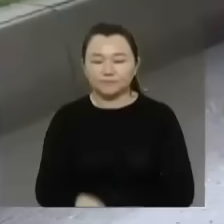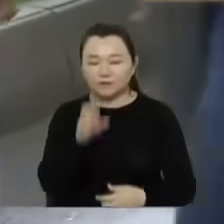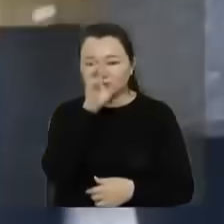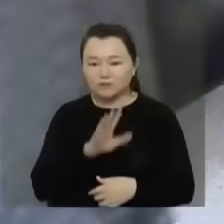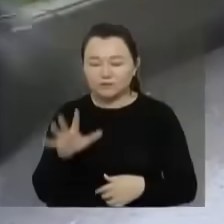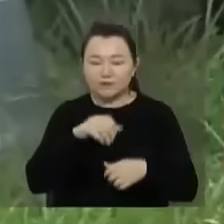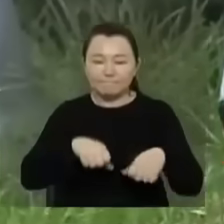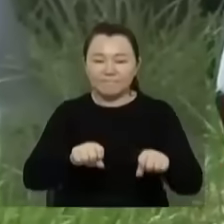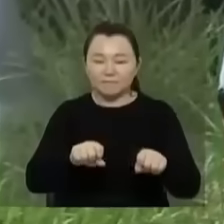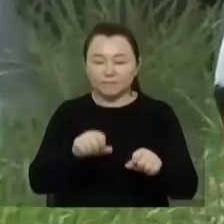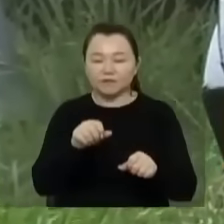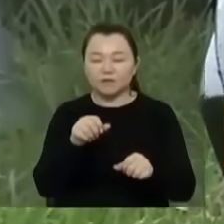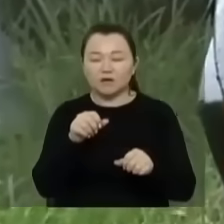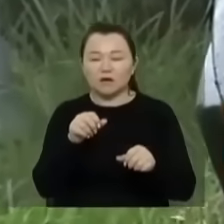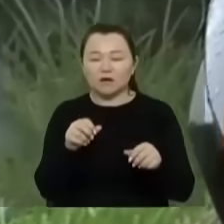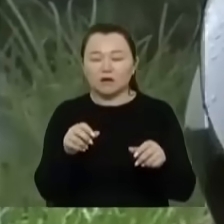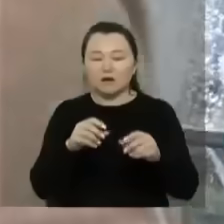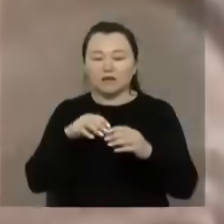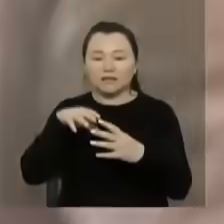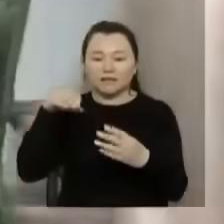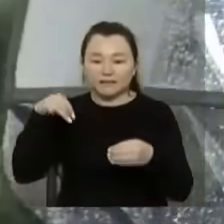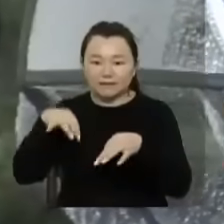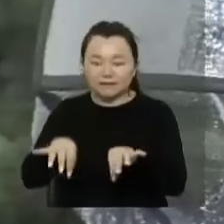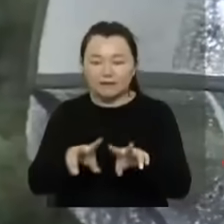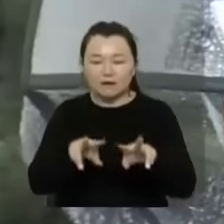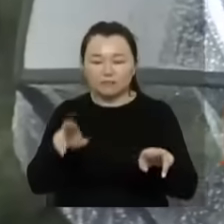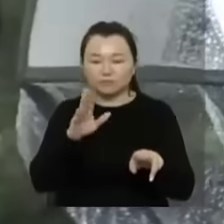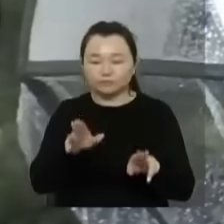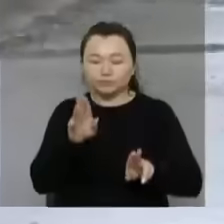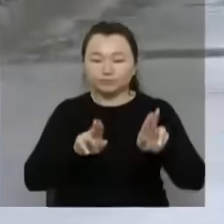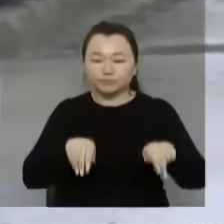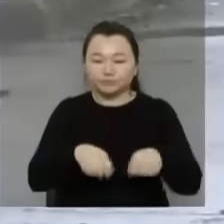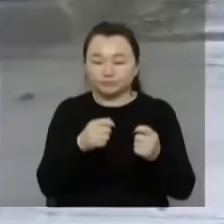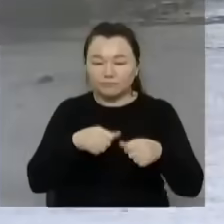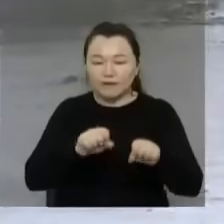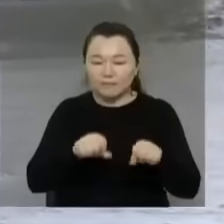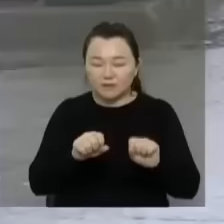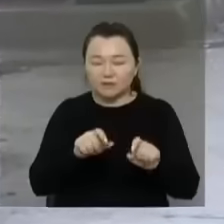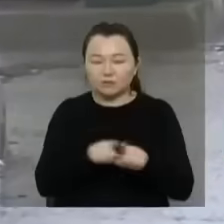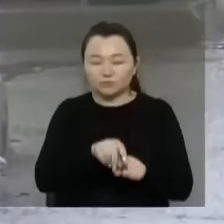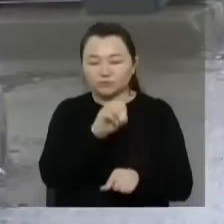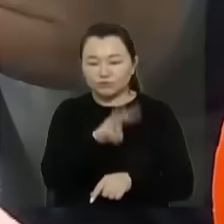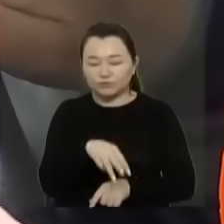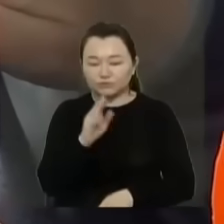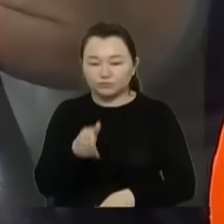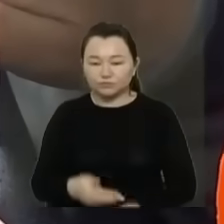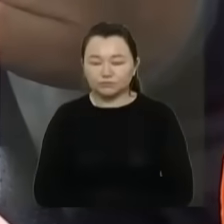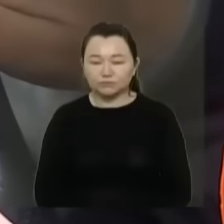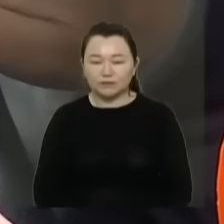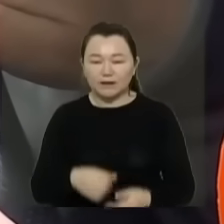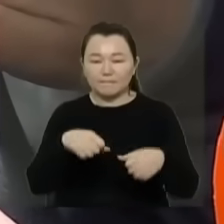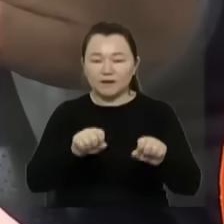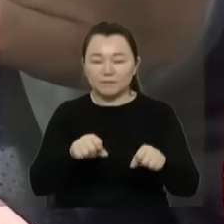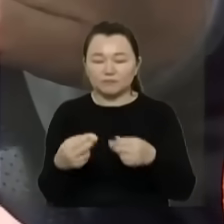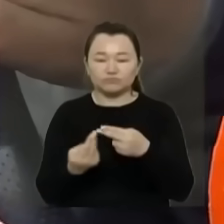Елімізде мопедтер жеңіл көліктермен теңестірілмек. Бұдан былай жол ережесін бұзған мопед жүргізушілері де айыппұл арқалай ма? Мопедтер